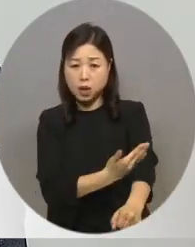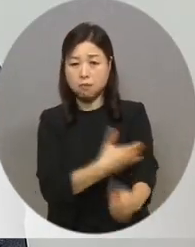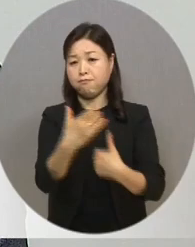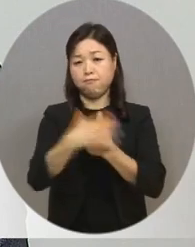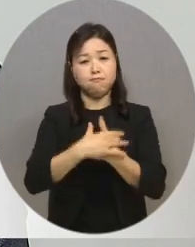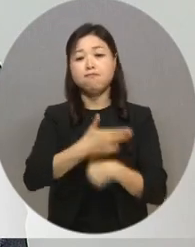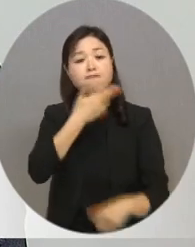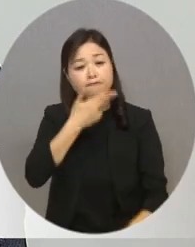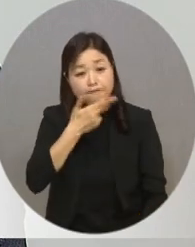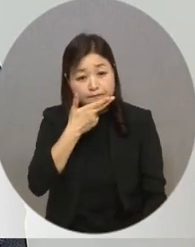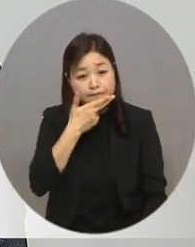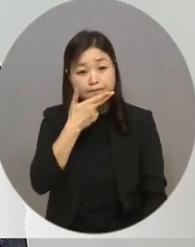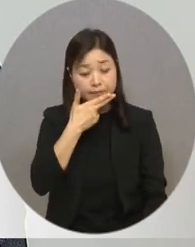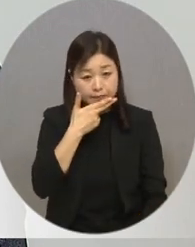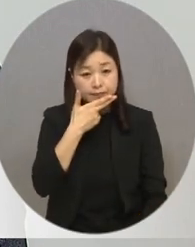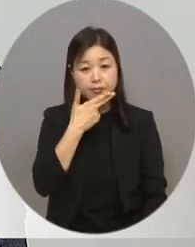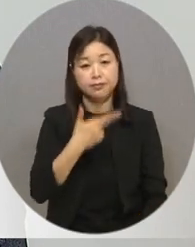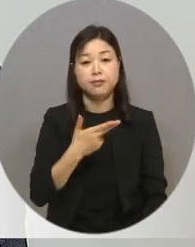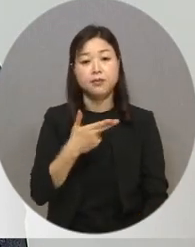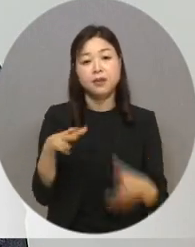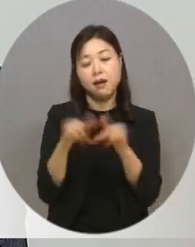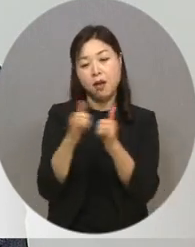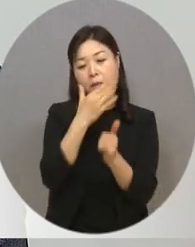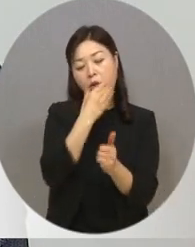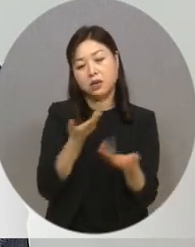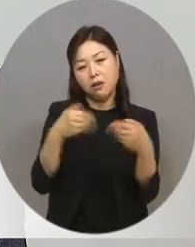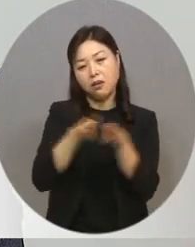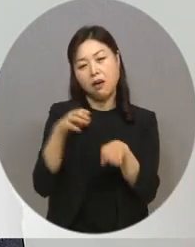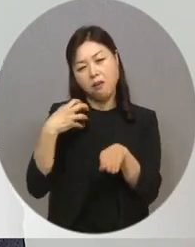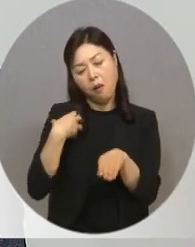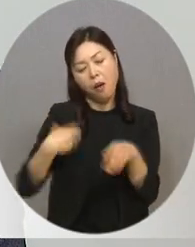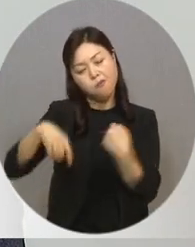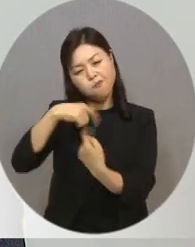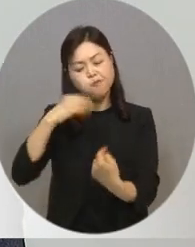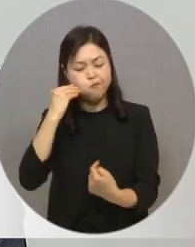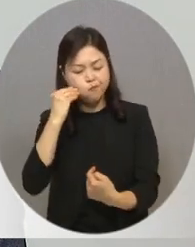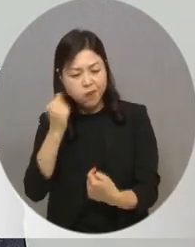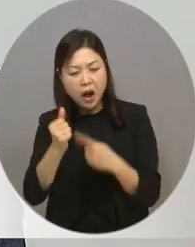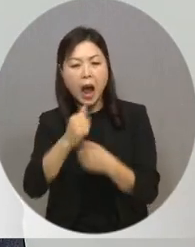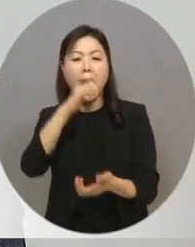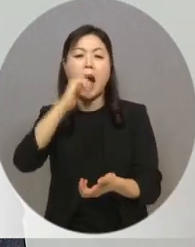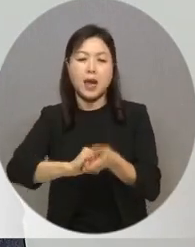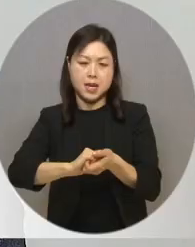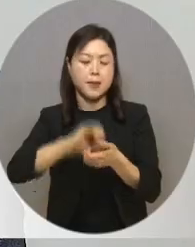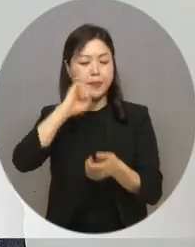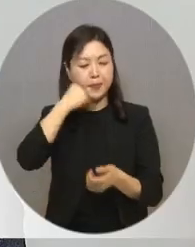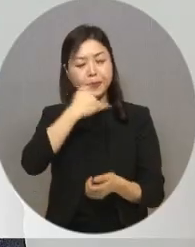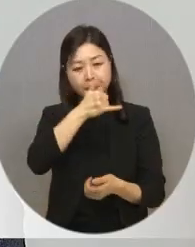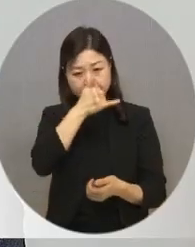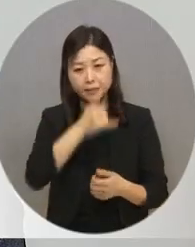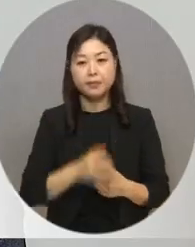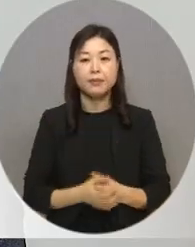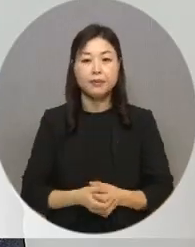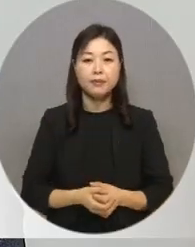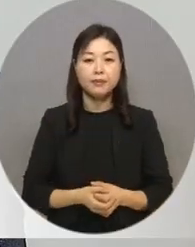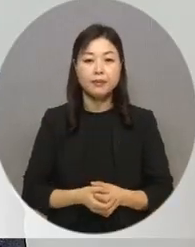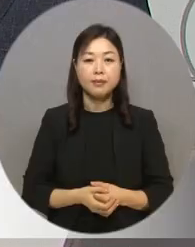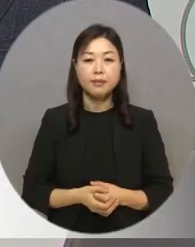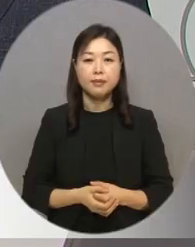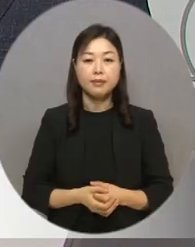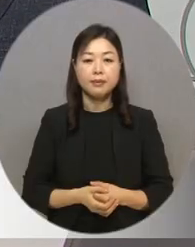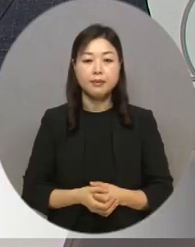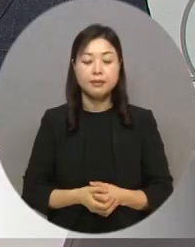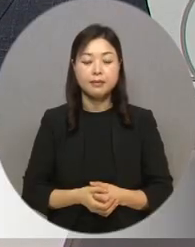보니까 실제로 장애인복지관 역할과 기능을 하기에는 한계가 있다, 이렇게 말씀드릴 수 있을 것